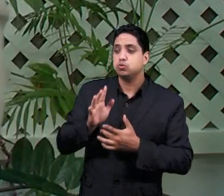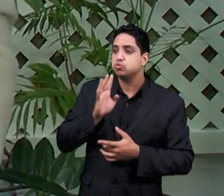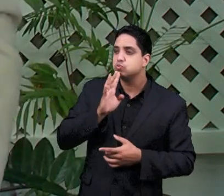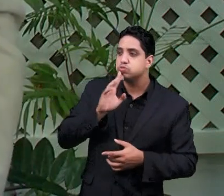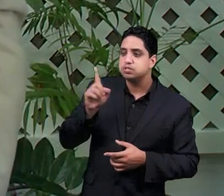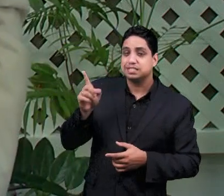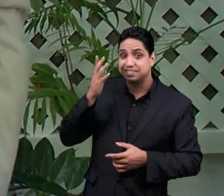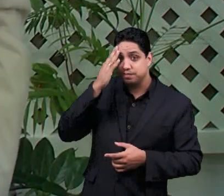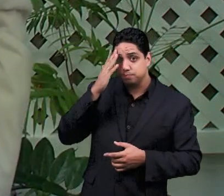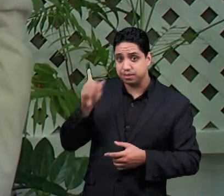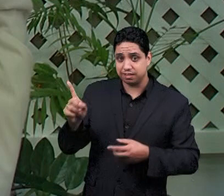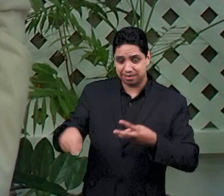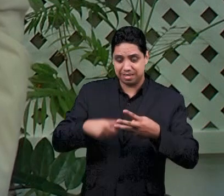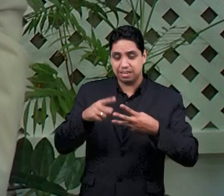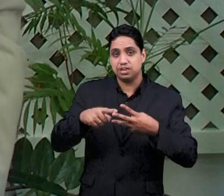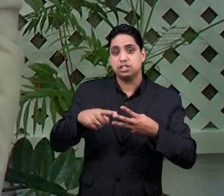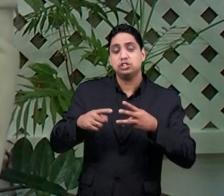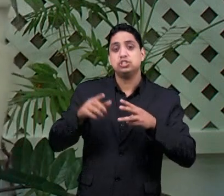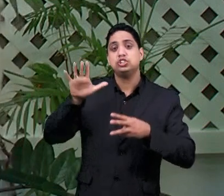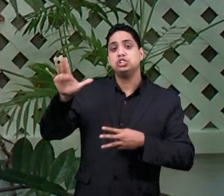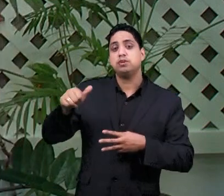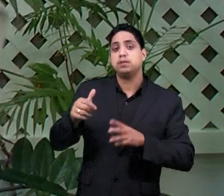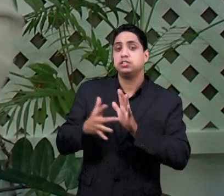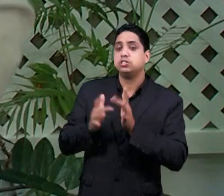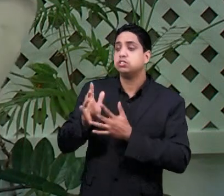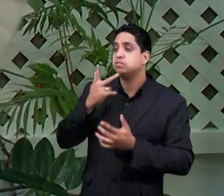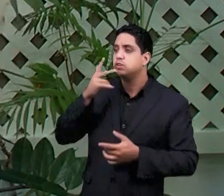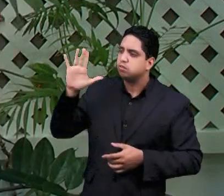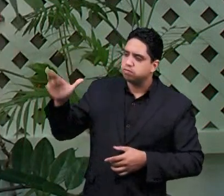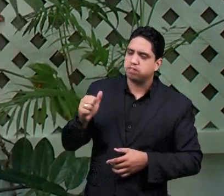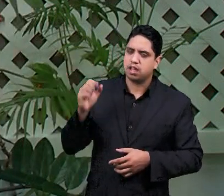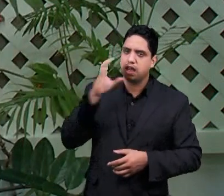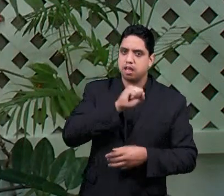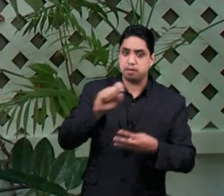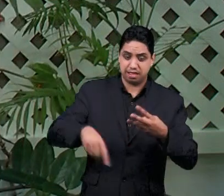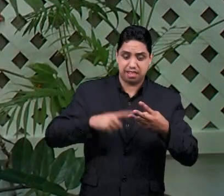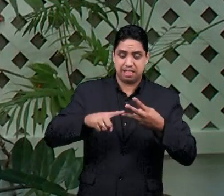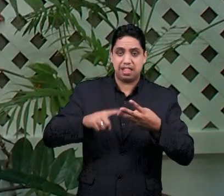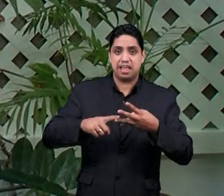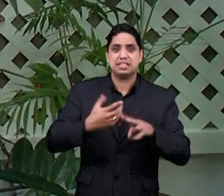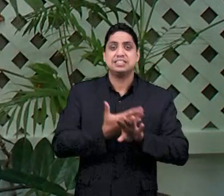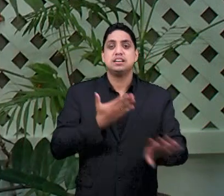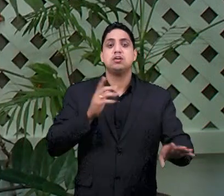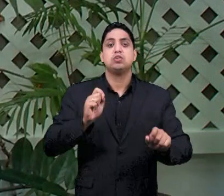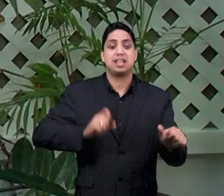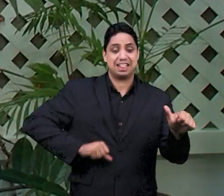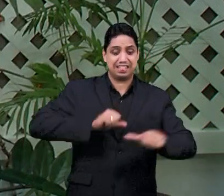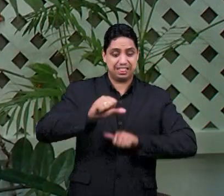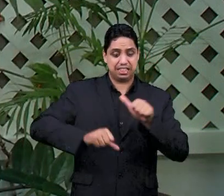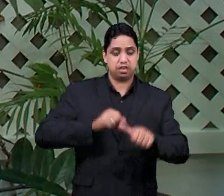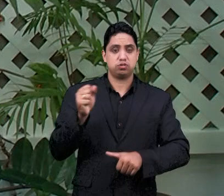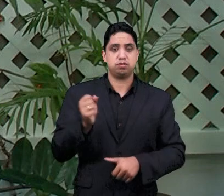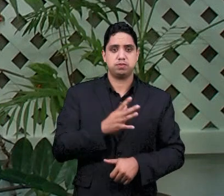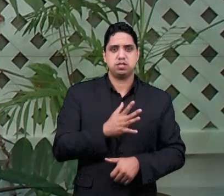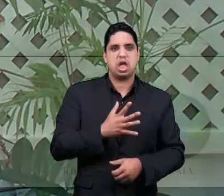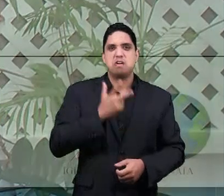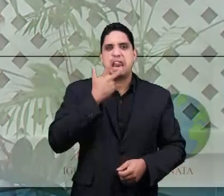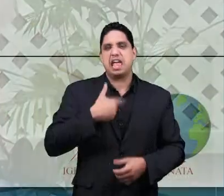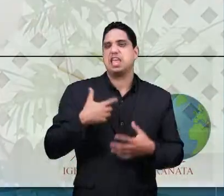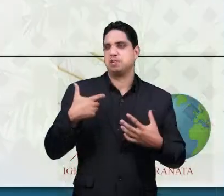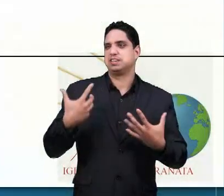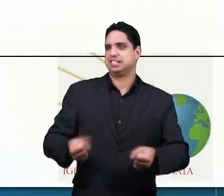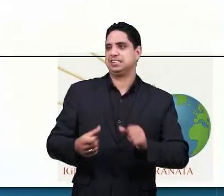La sanctification, la transformation de la vie de Zachée. Donc, ce n'est pas la peine de dire, je me suis converti.